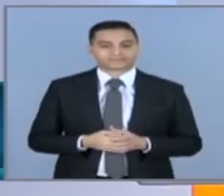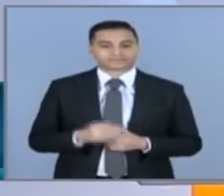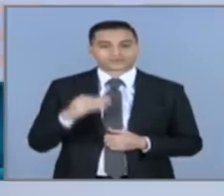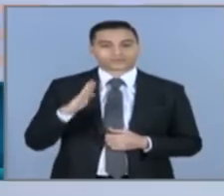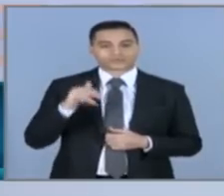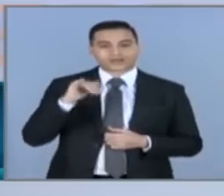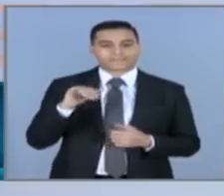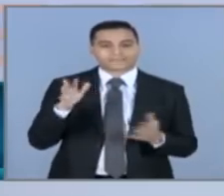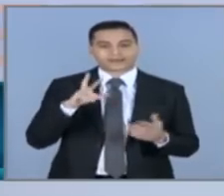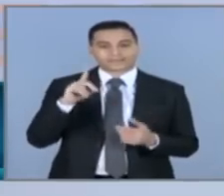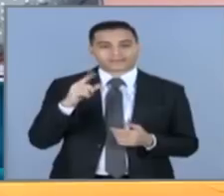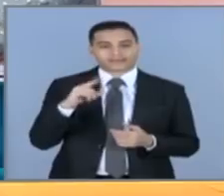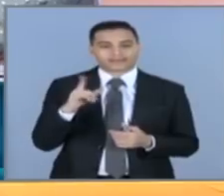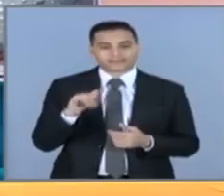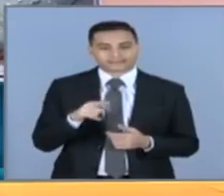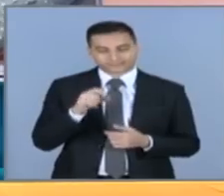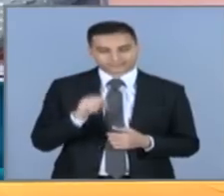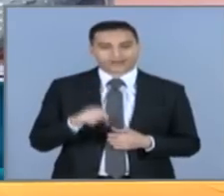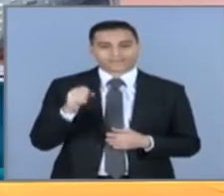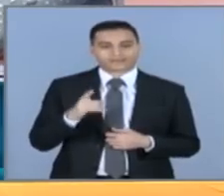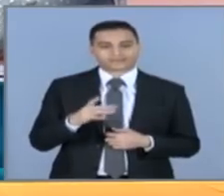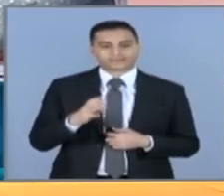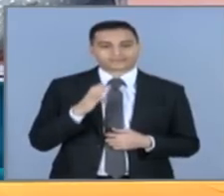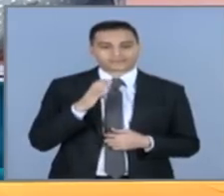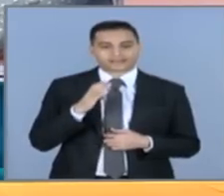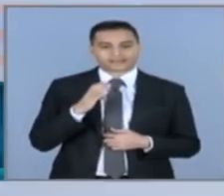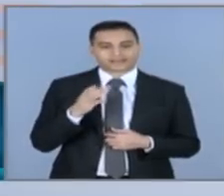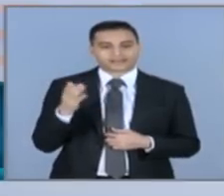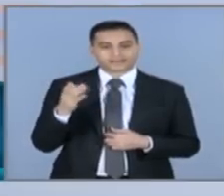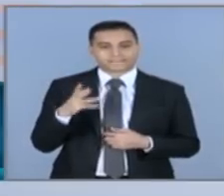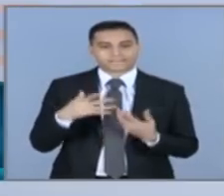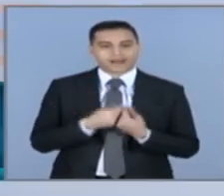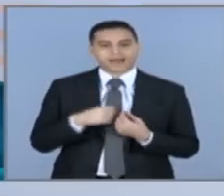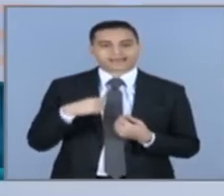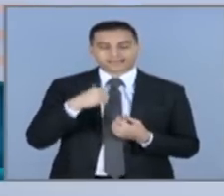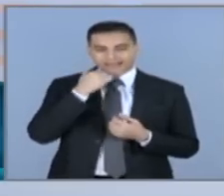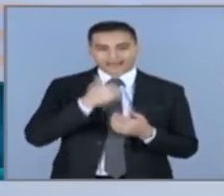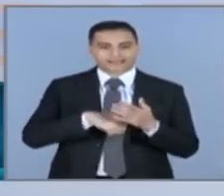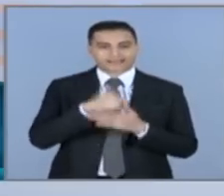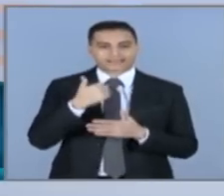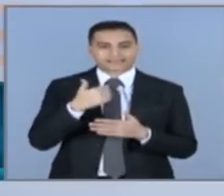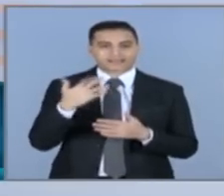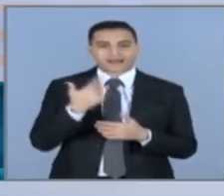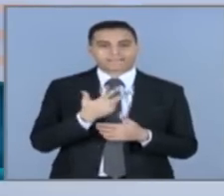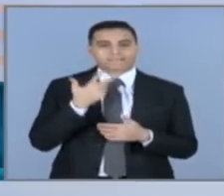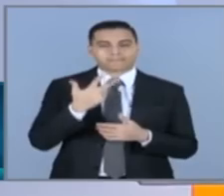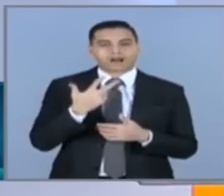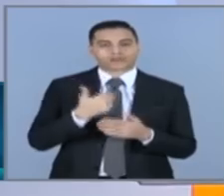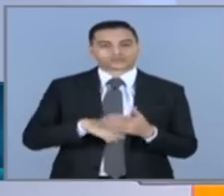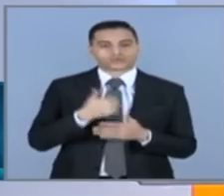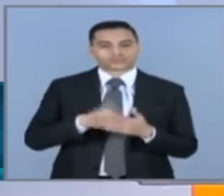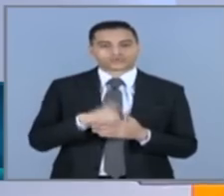حسام البدري. هو حسام البدري طبعا، طبعا مع النادي الأهلي كسب الدوري